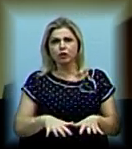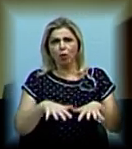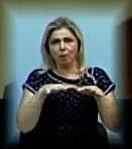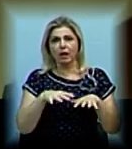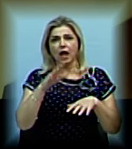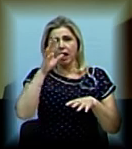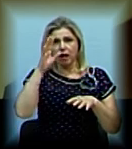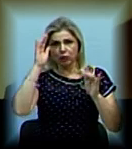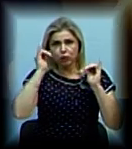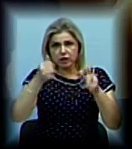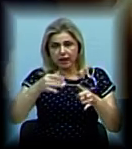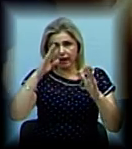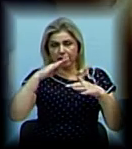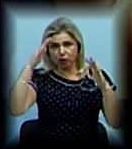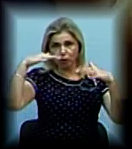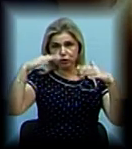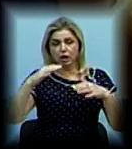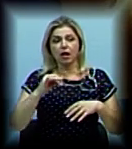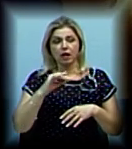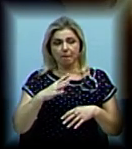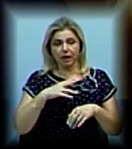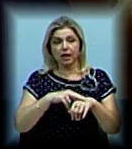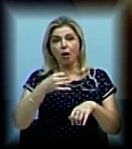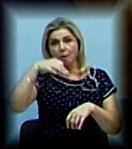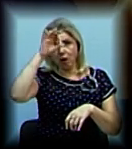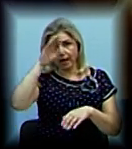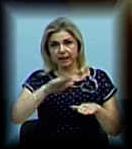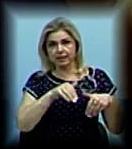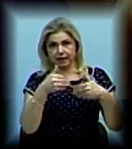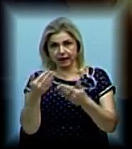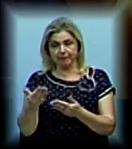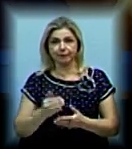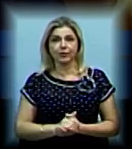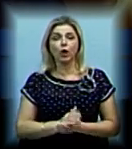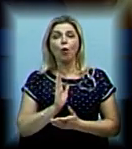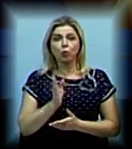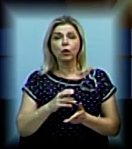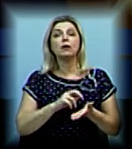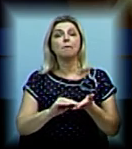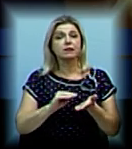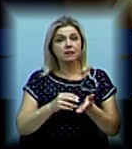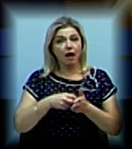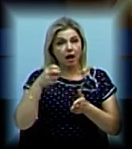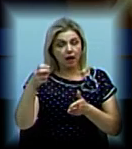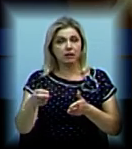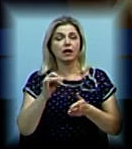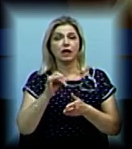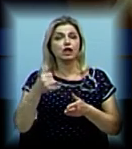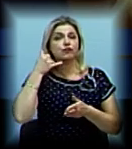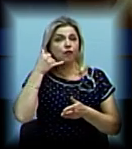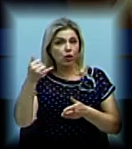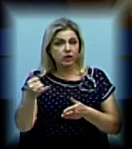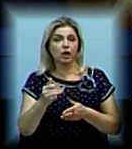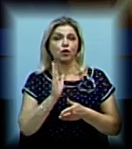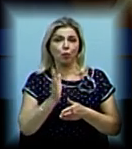4 звернулися з заявою до поліції, в тому числі і Світлана Швець. Будемо писати, будемо дзвонити, будемо звертатися. Будемо писати,